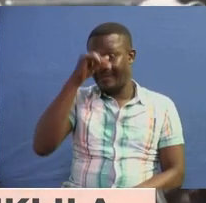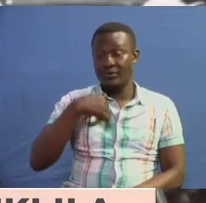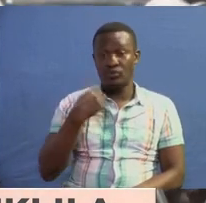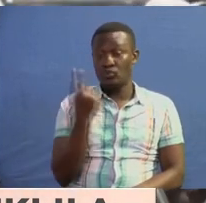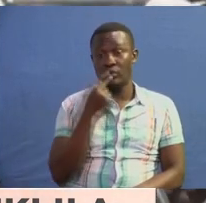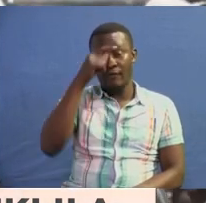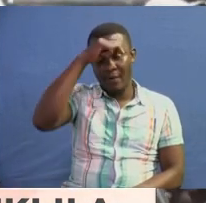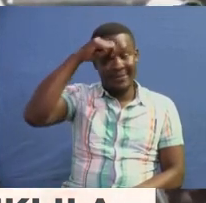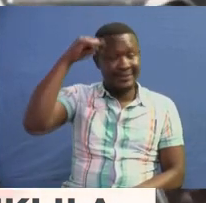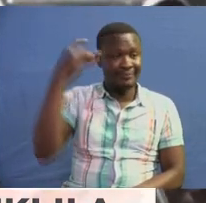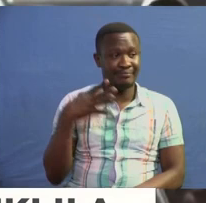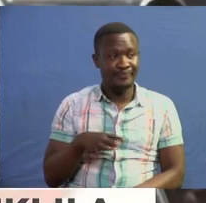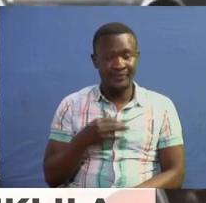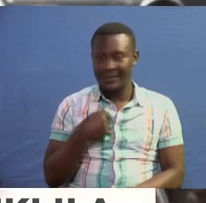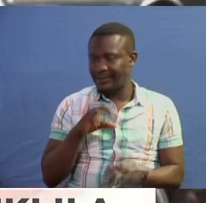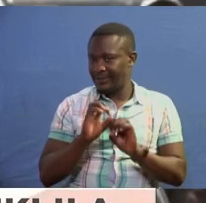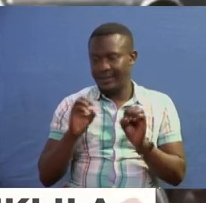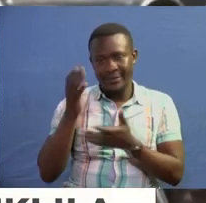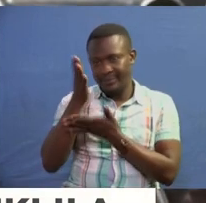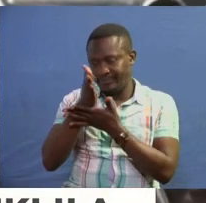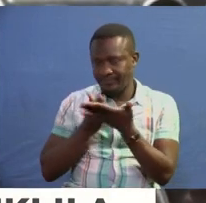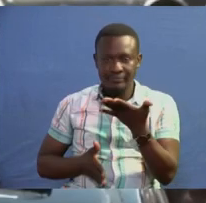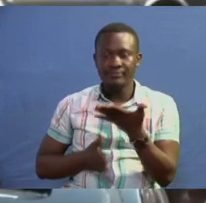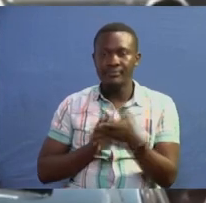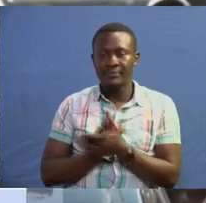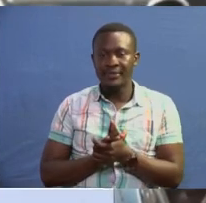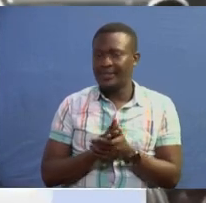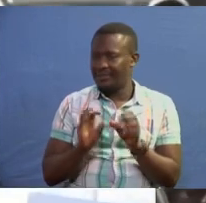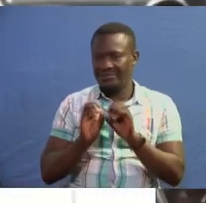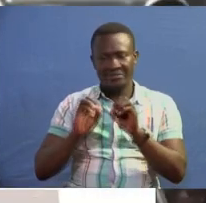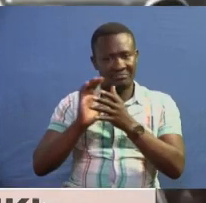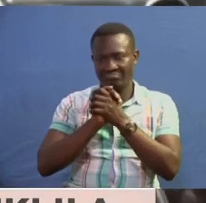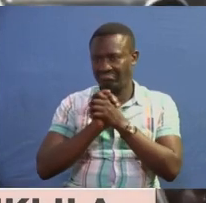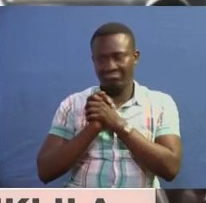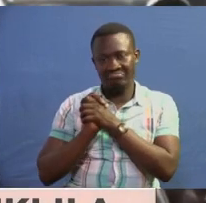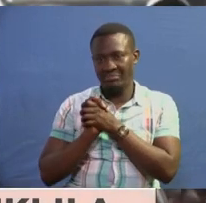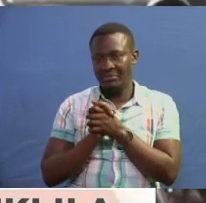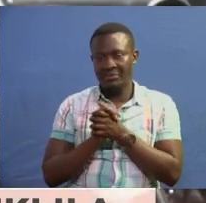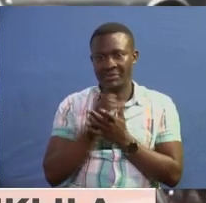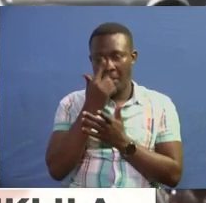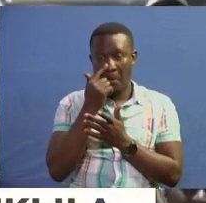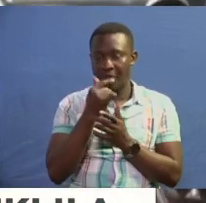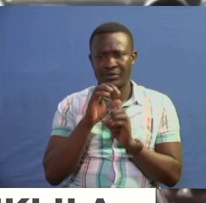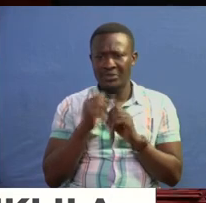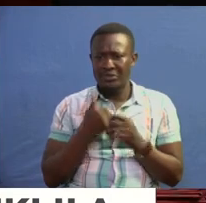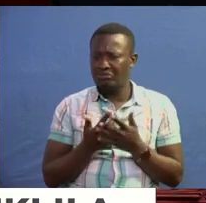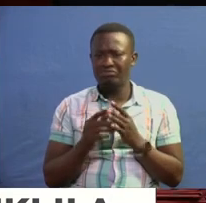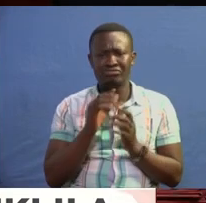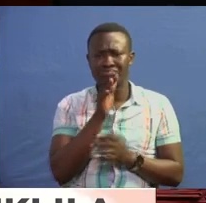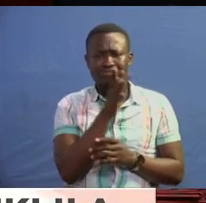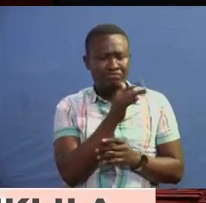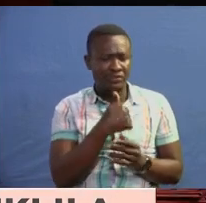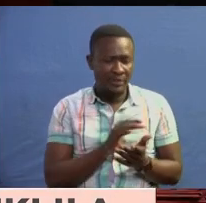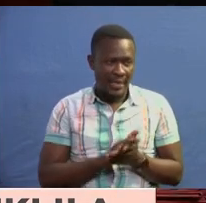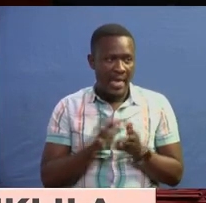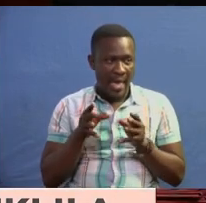mahasla. Hakuna nusu mkate, hakuna handshake, hakuna hiyo borojo. As a